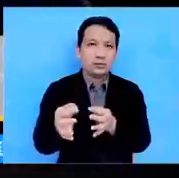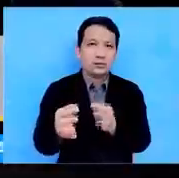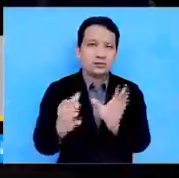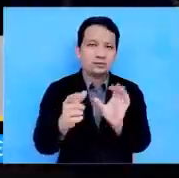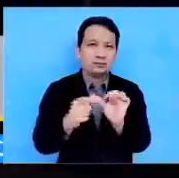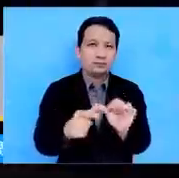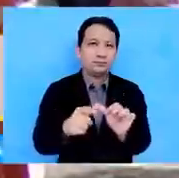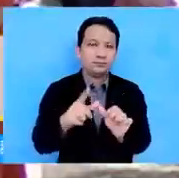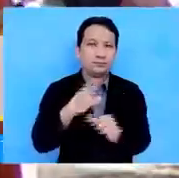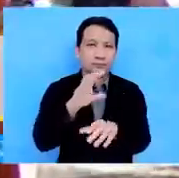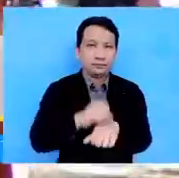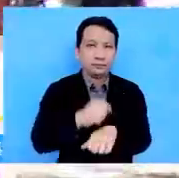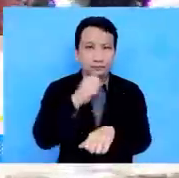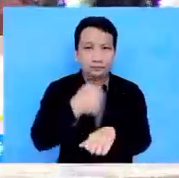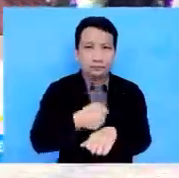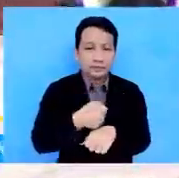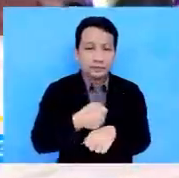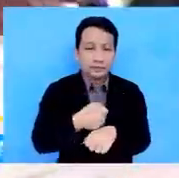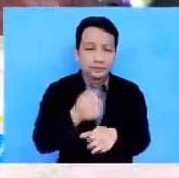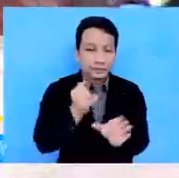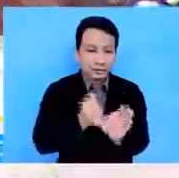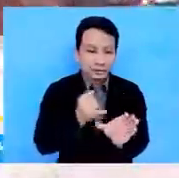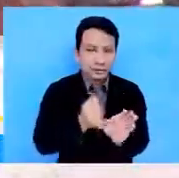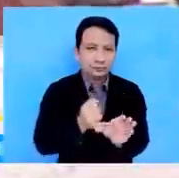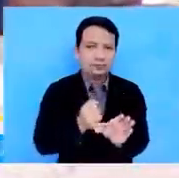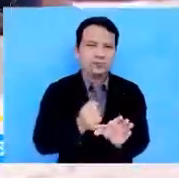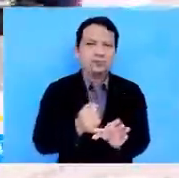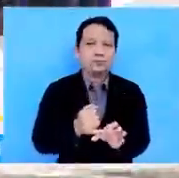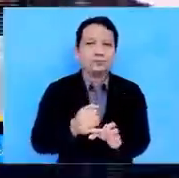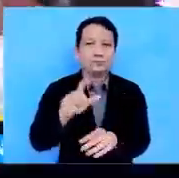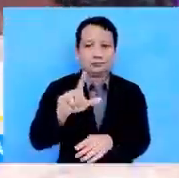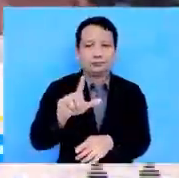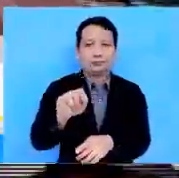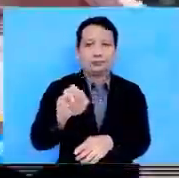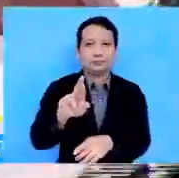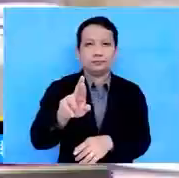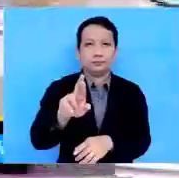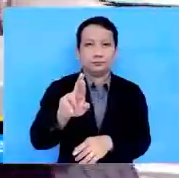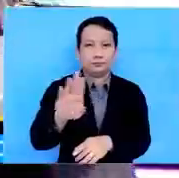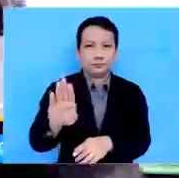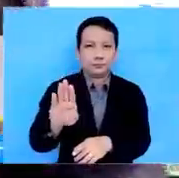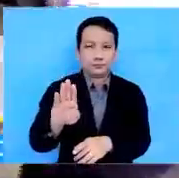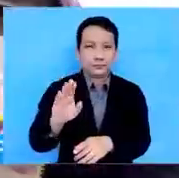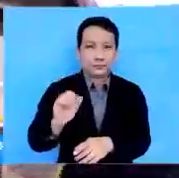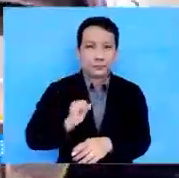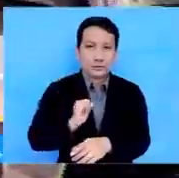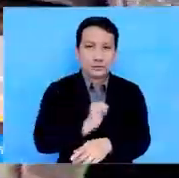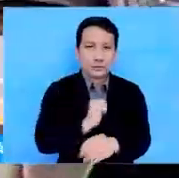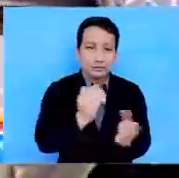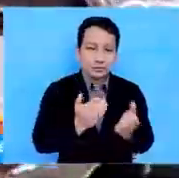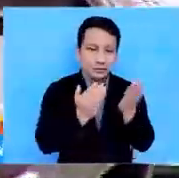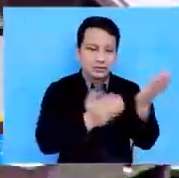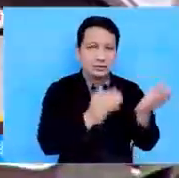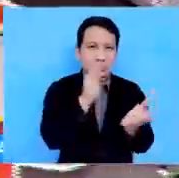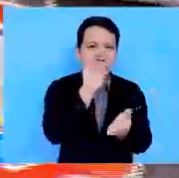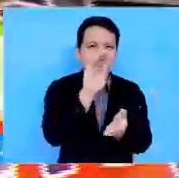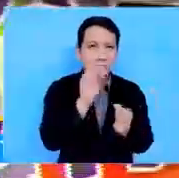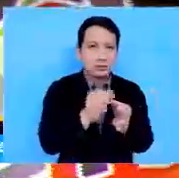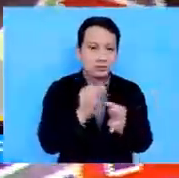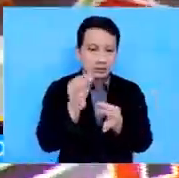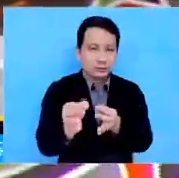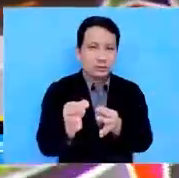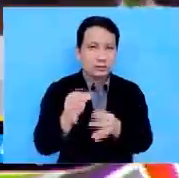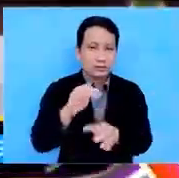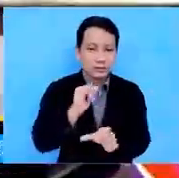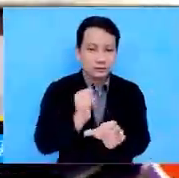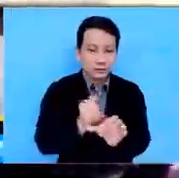mga traditional jeep. Isinaalang-alang daw ng LTFRB ang resolusyon ng Senado na nananawagang ipagpaliban muna ang jeepney